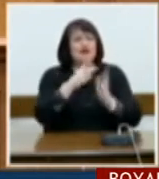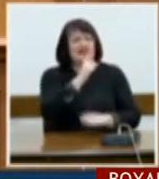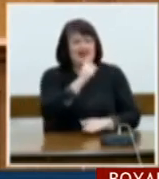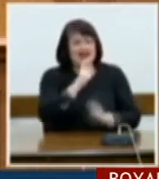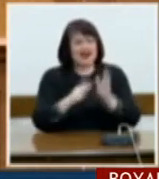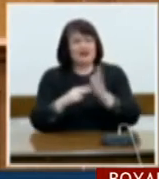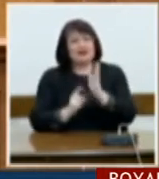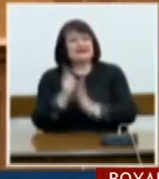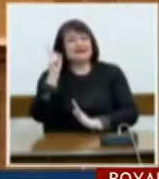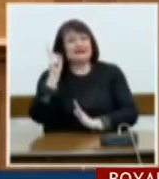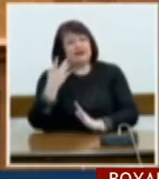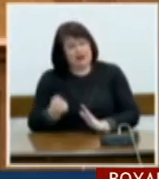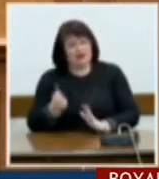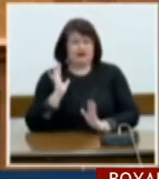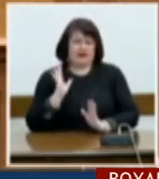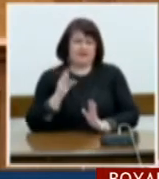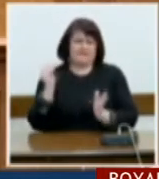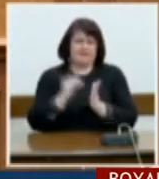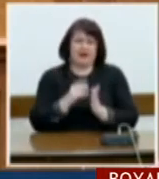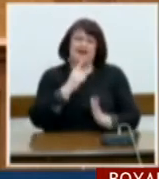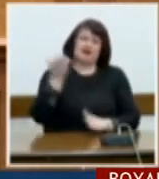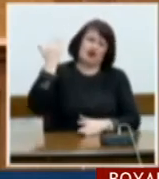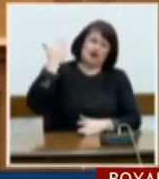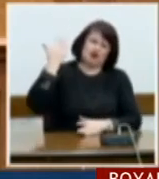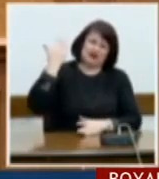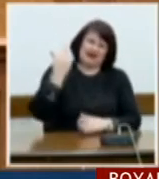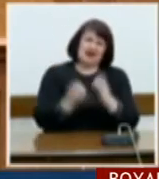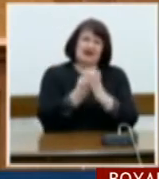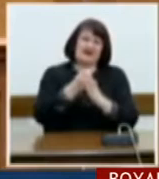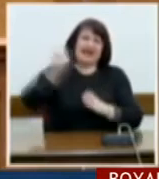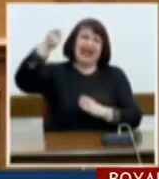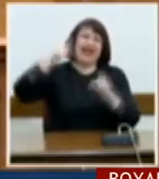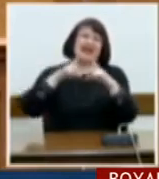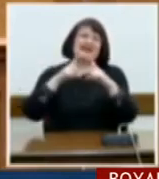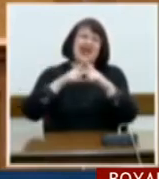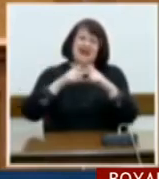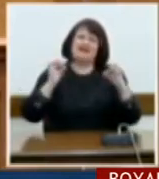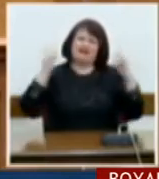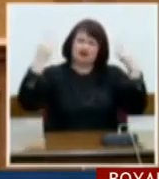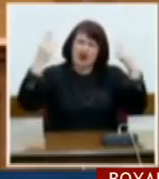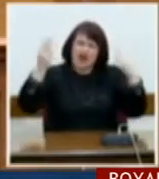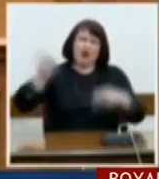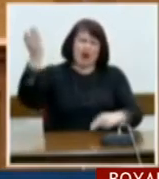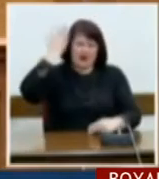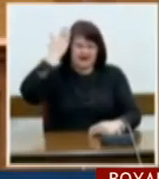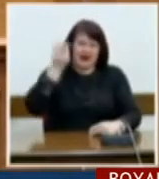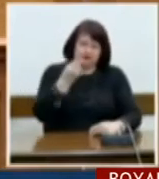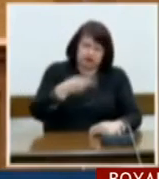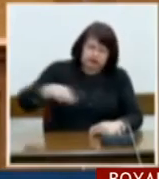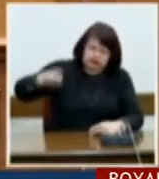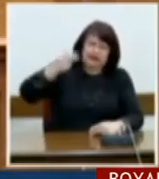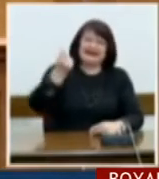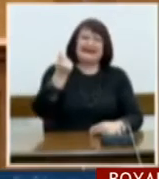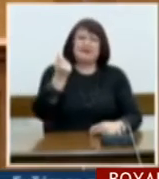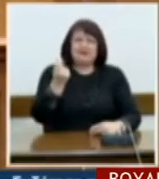2010-2011. Και τότε τα βασικά αγαθά και η ενέργεια ανατιμήθηκαν και τότε υπήρχαν